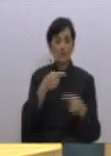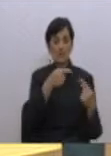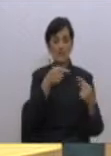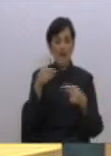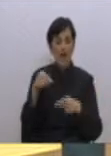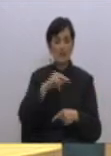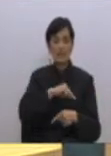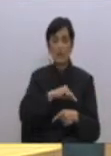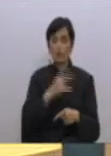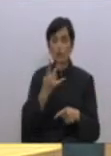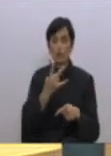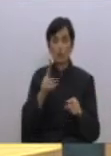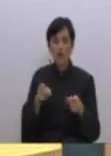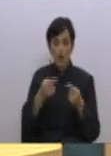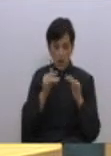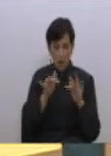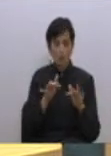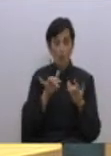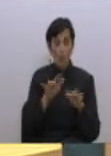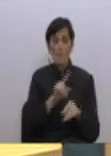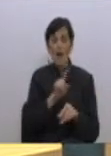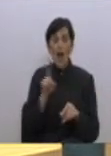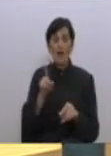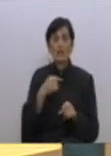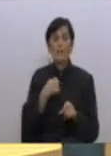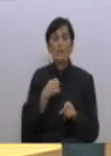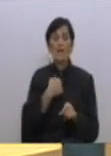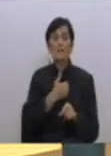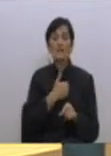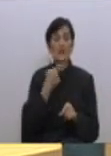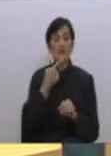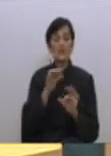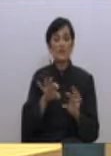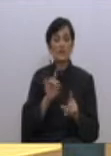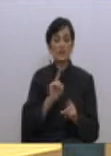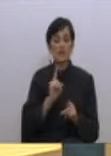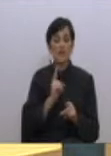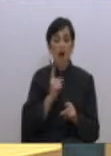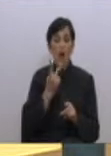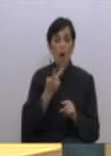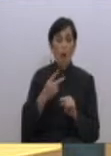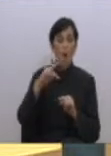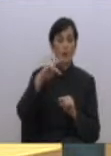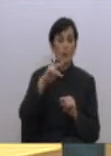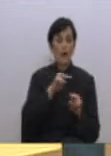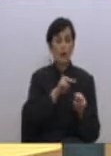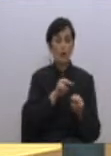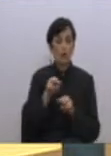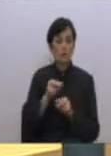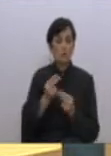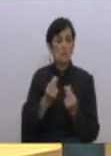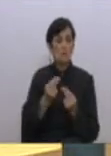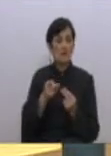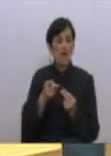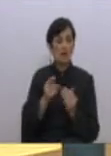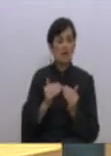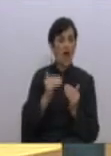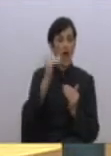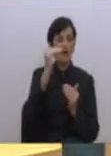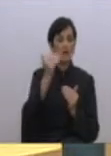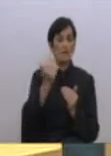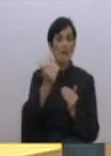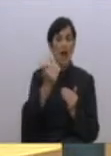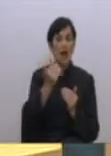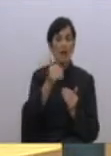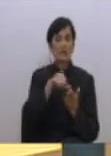hordan, da, ca horțiel, da, horțiel, de la magram, amit mei, smin, da, cu arom, orma control ziaris, es, din asebi, acuanel, da, mai țarunat gele,